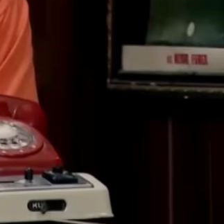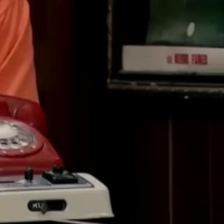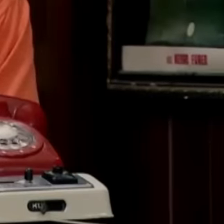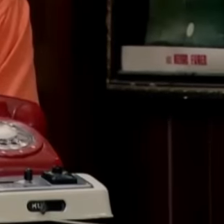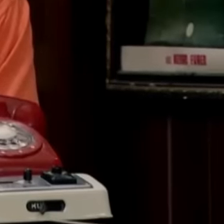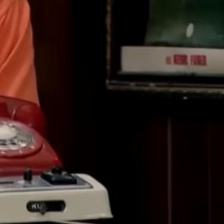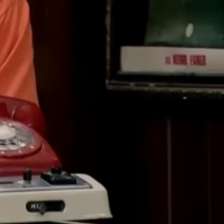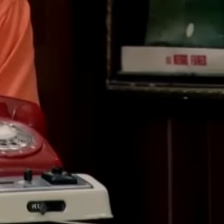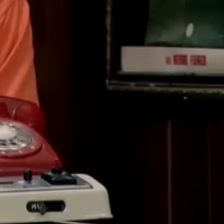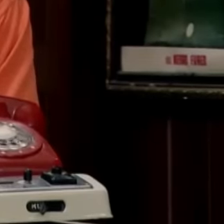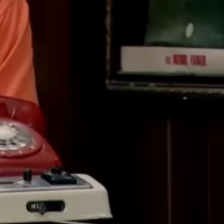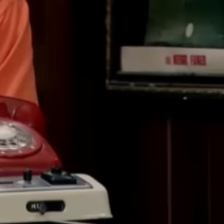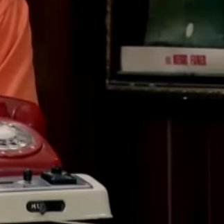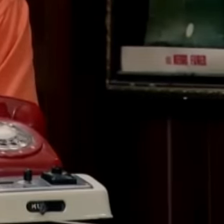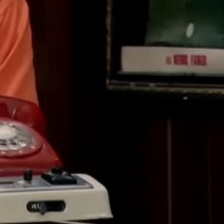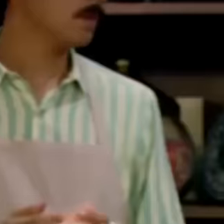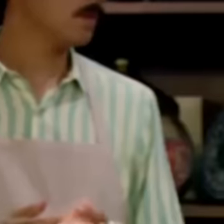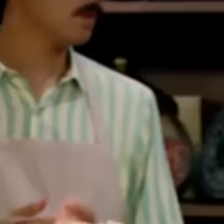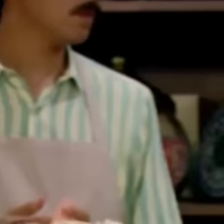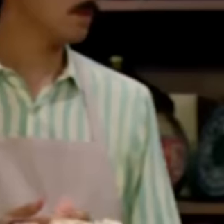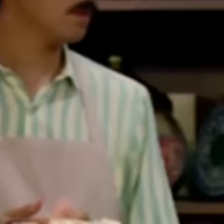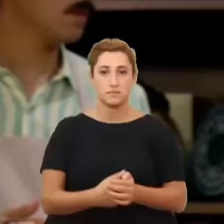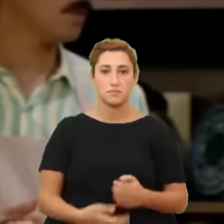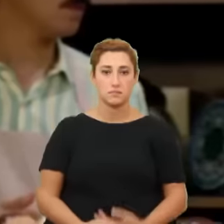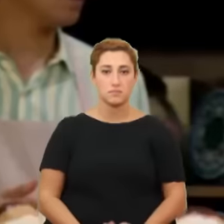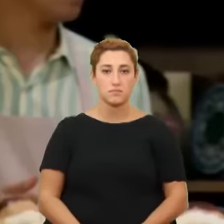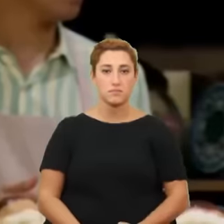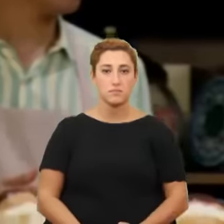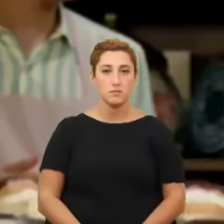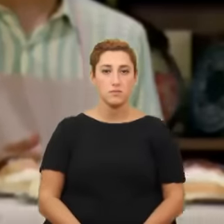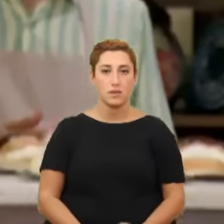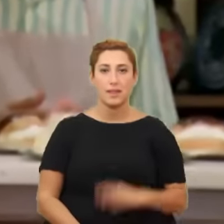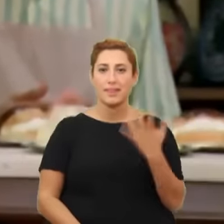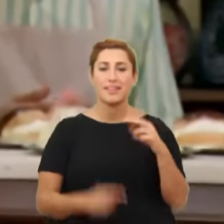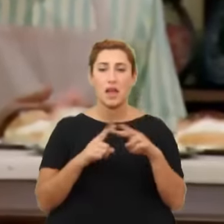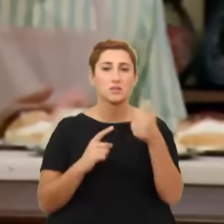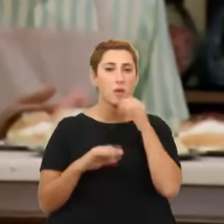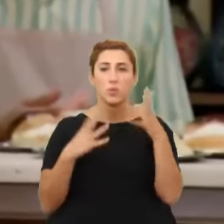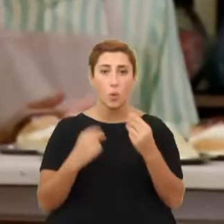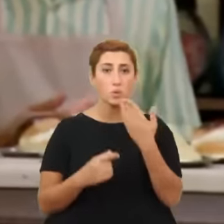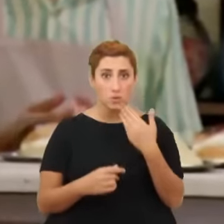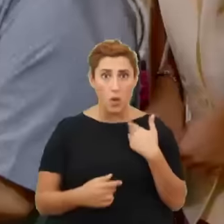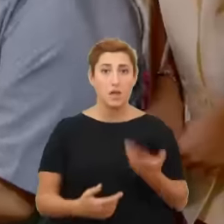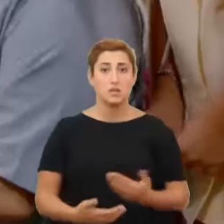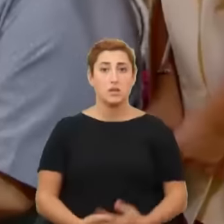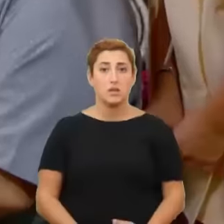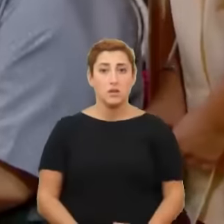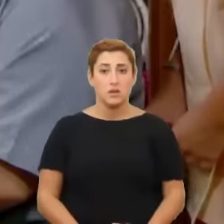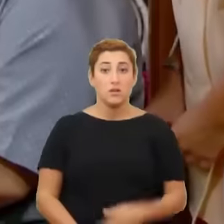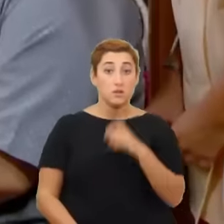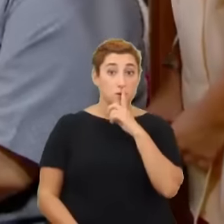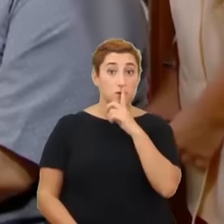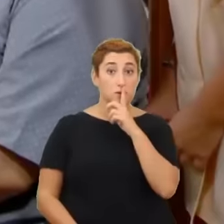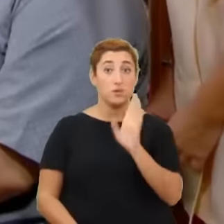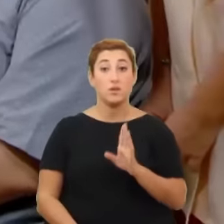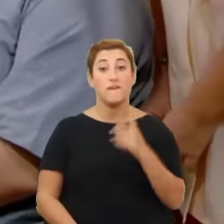Fahmi Vicdan azabıyla tezgahın arkasından dikiliyor. Elvan Niyazi'nin başında. Ya Niyazi abi, ne oldu söylesene ya.